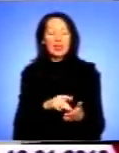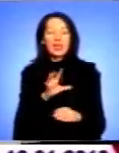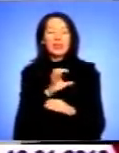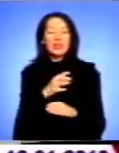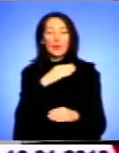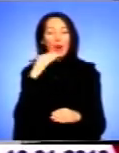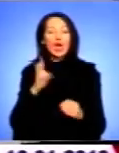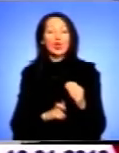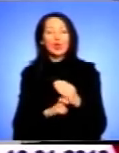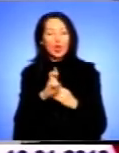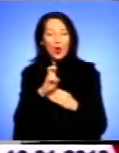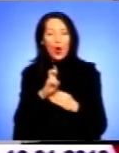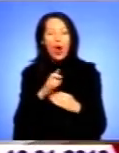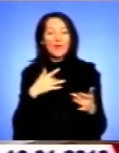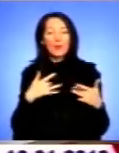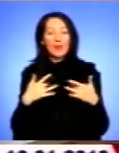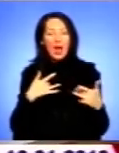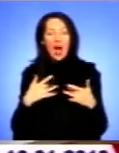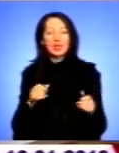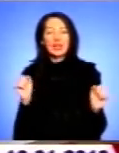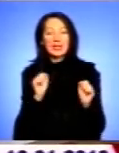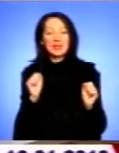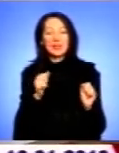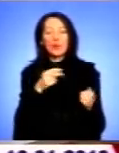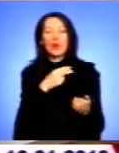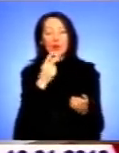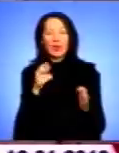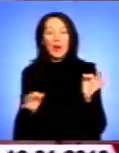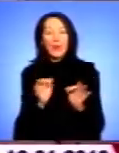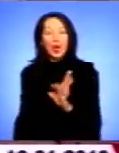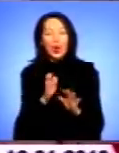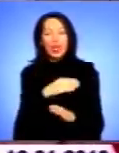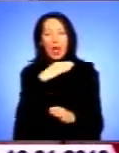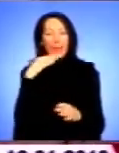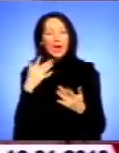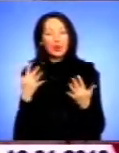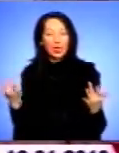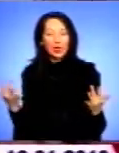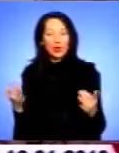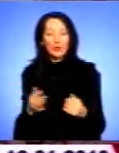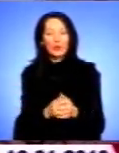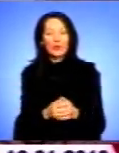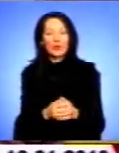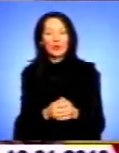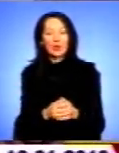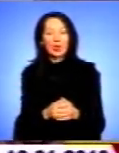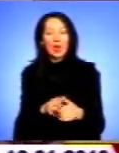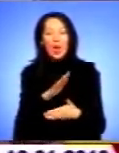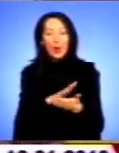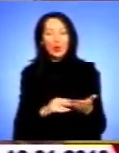чимало церков, драматичний театр, зимові краєвиди та багато іншого. Вже протягом 2 тижнів